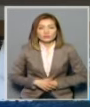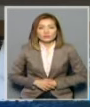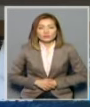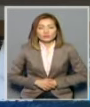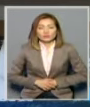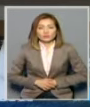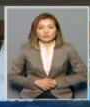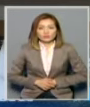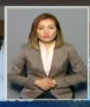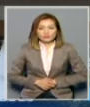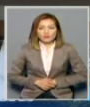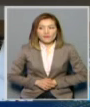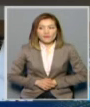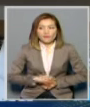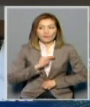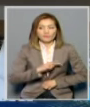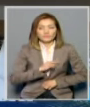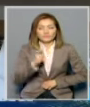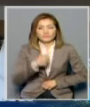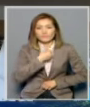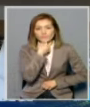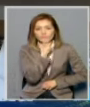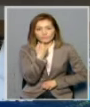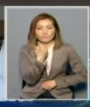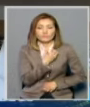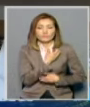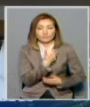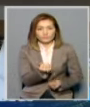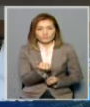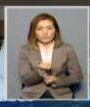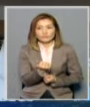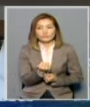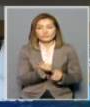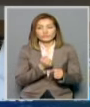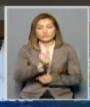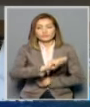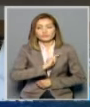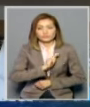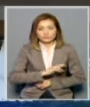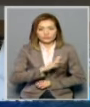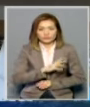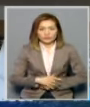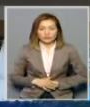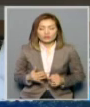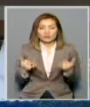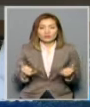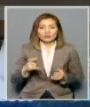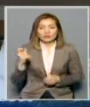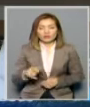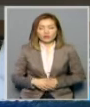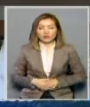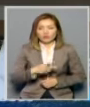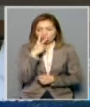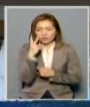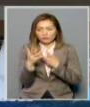маман болып жұмысқа келген уақытта ол кісі мені қабылдаған кафедра меңгерушісі болатын. Бүгін сол кісіден көп